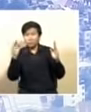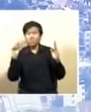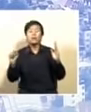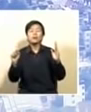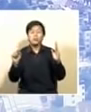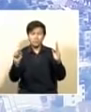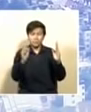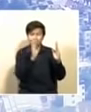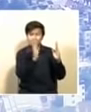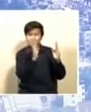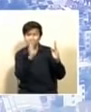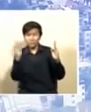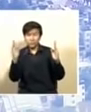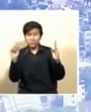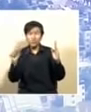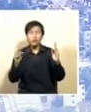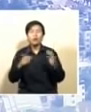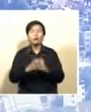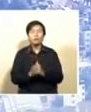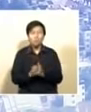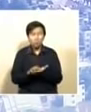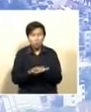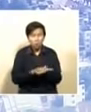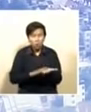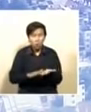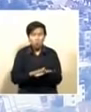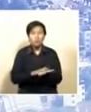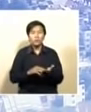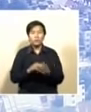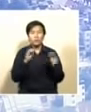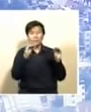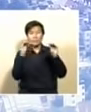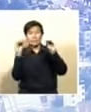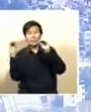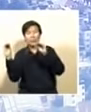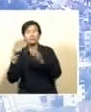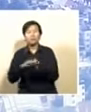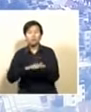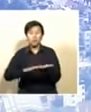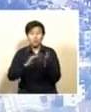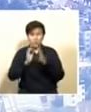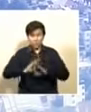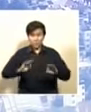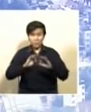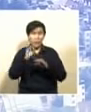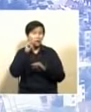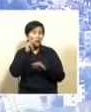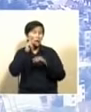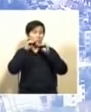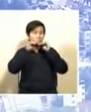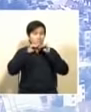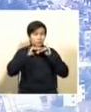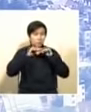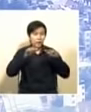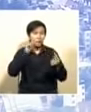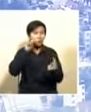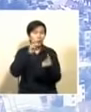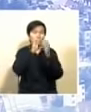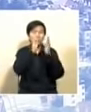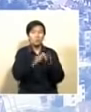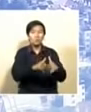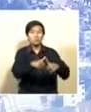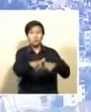แต่เพื่อผลในการที่จะสื่อถึงพี่น้องประชาชนโดยตรงนะครับก็ขอความกรุณาได้ถ่ายทอดจนเสร็